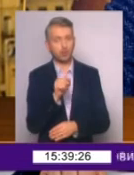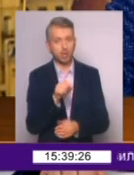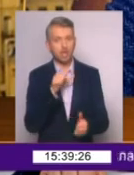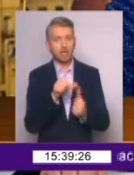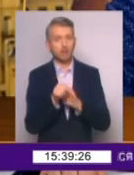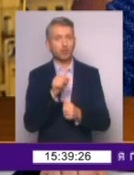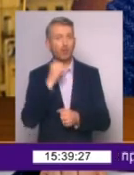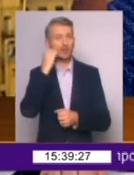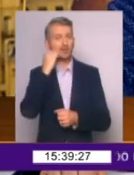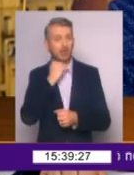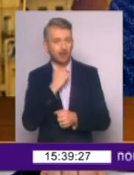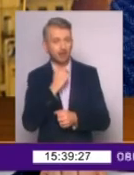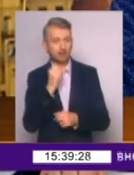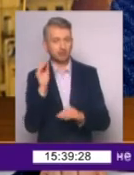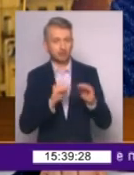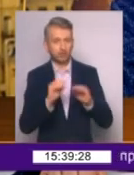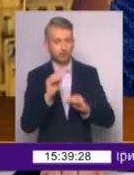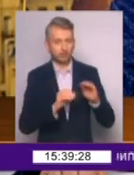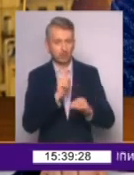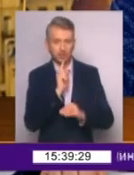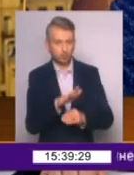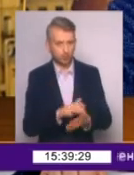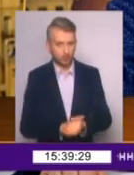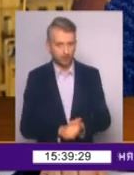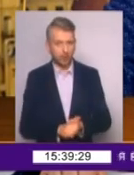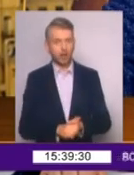той старий, його монтувати не будуть.